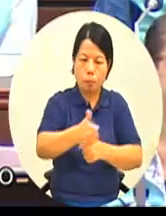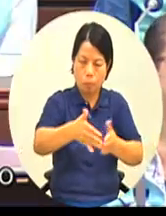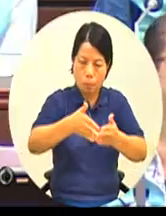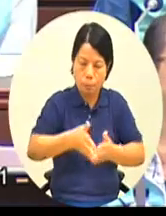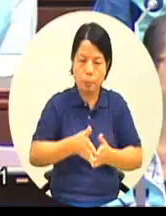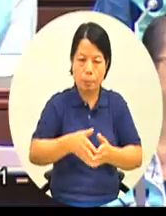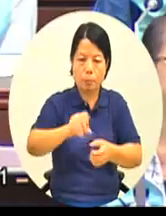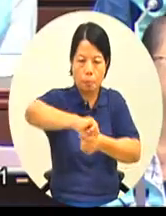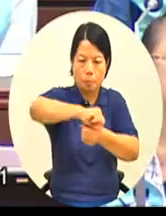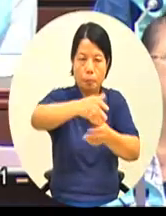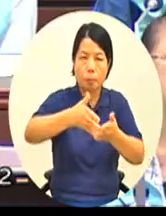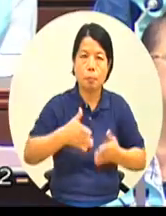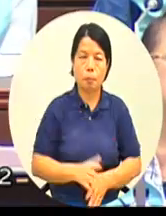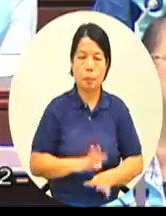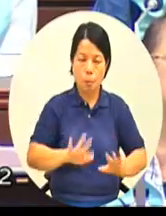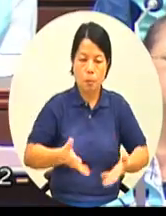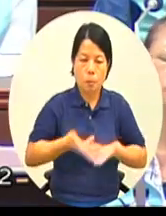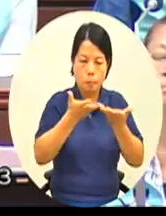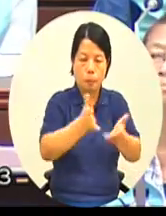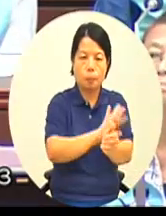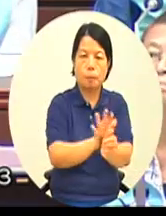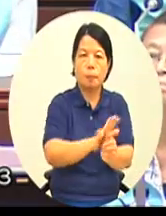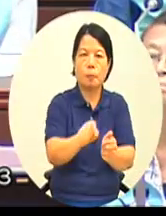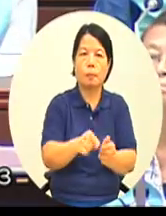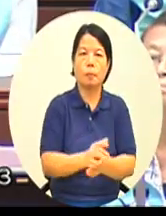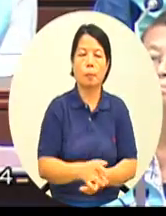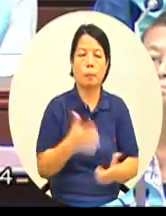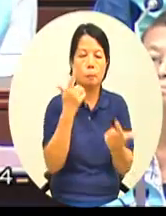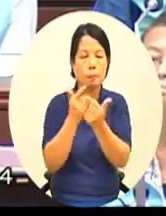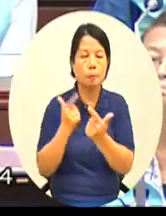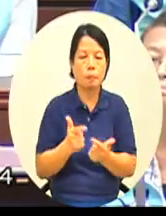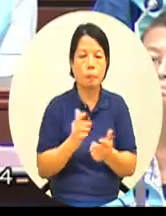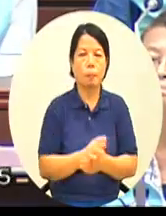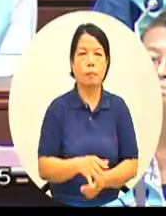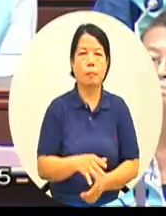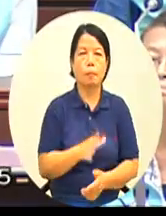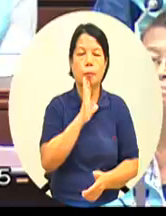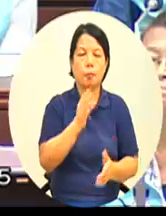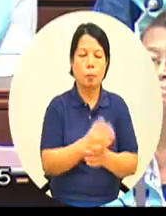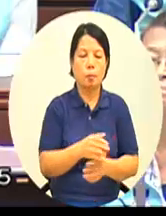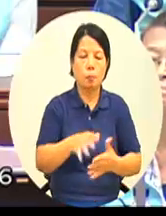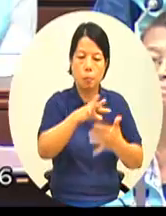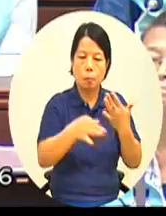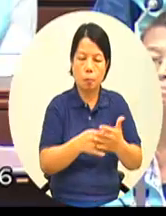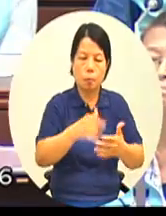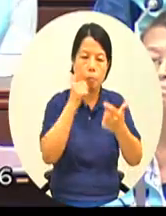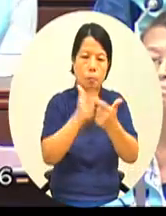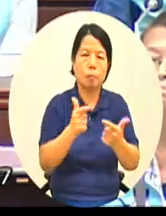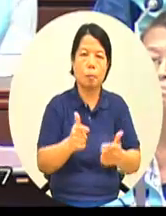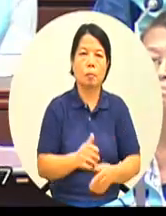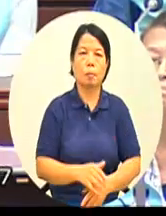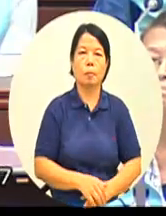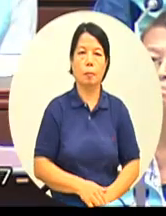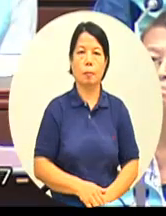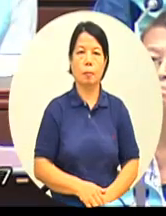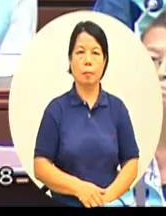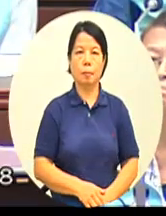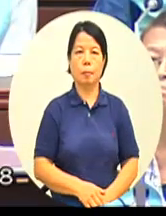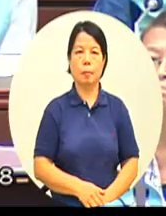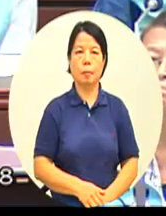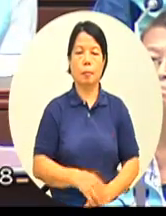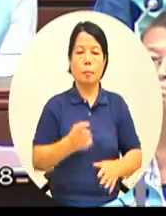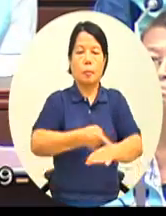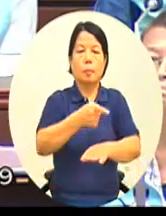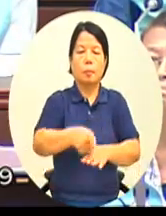目前可以提供服务的符合 license 的资格的人，其实我们从